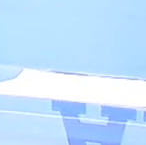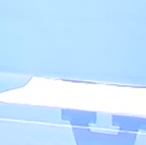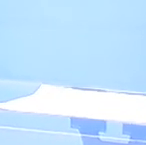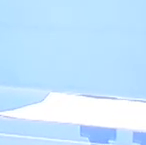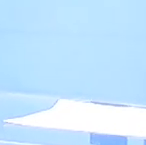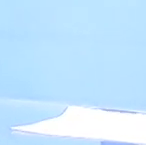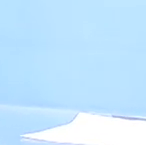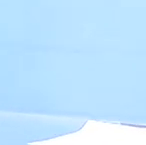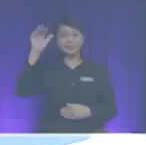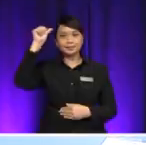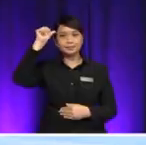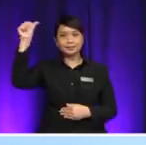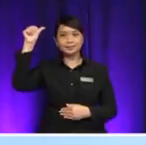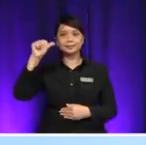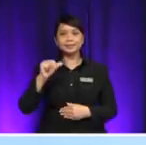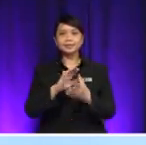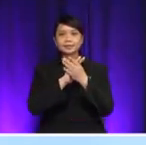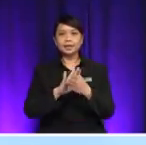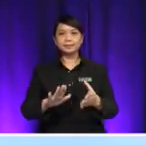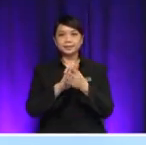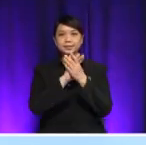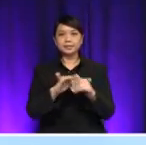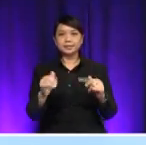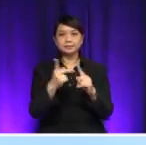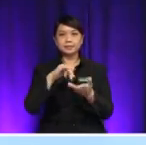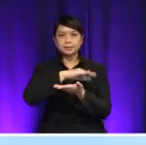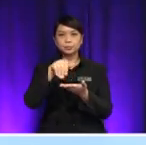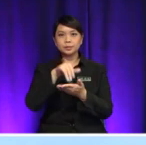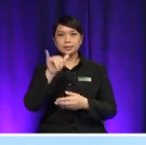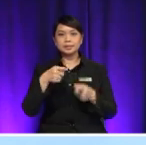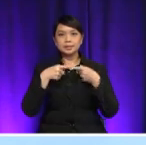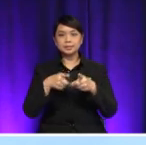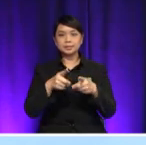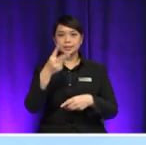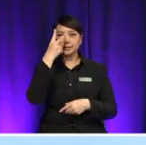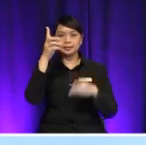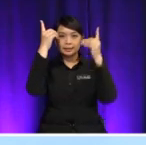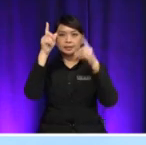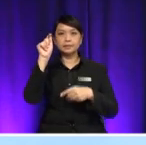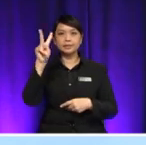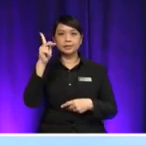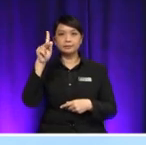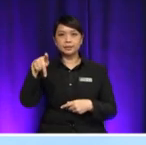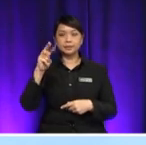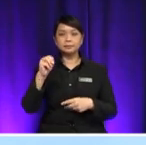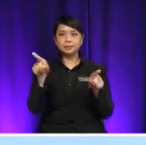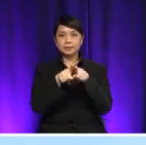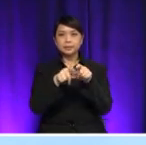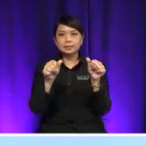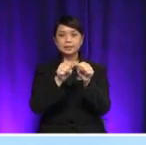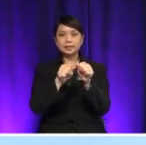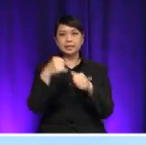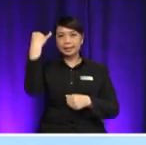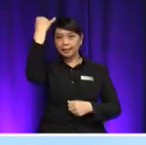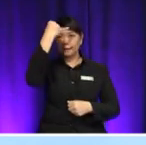Hai assalamualaikum Salam sejahtera kepada semua yang sudah menyaksikan di Net TV KPM bersama saya pengacara Anda